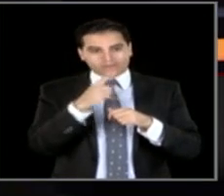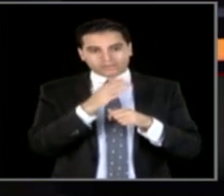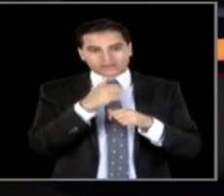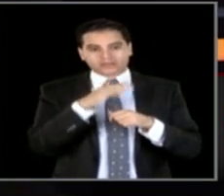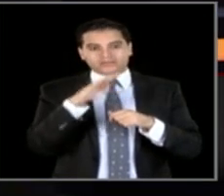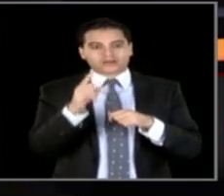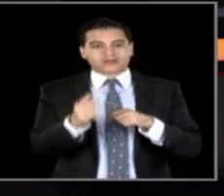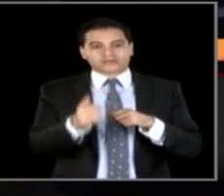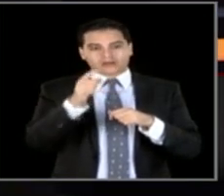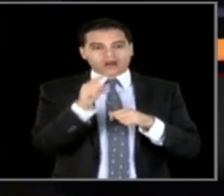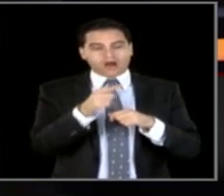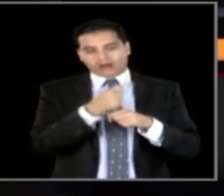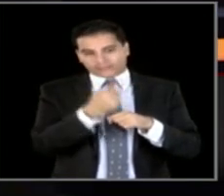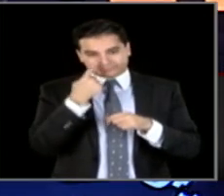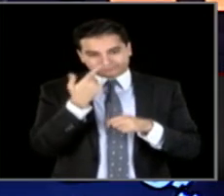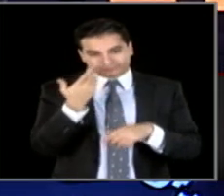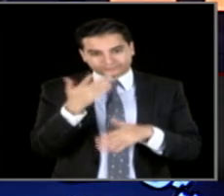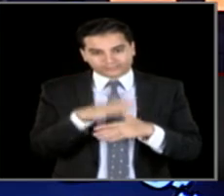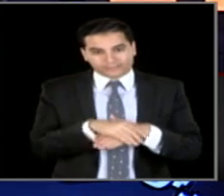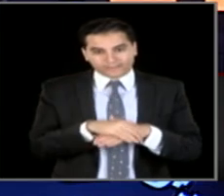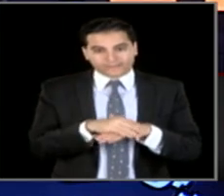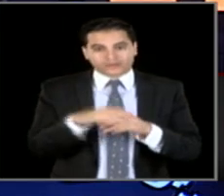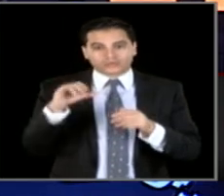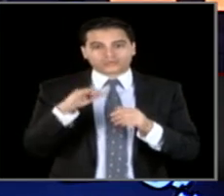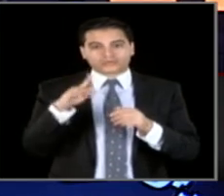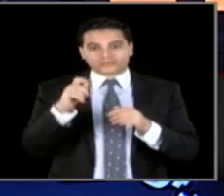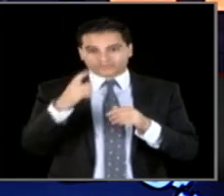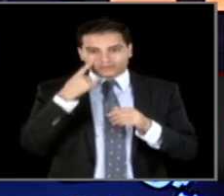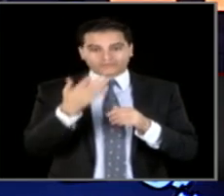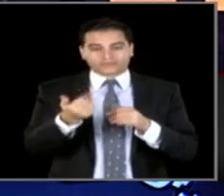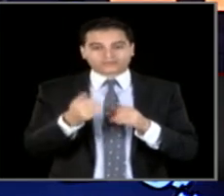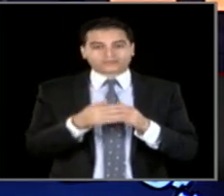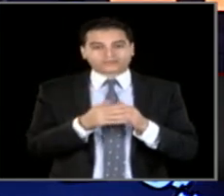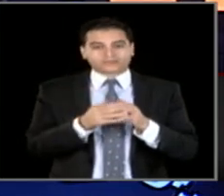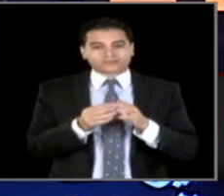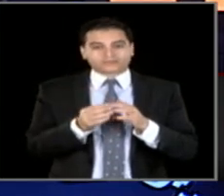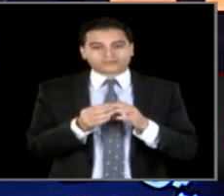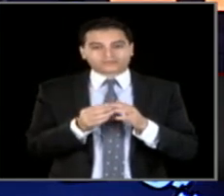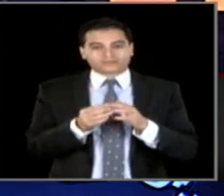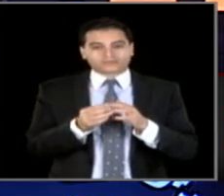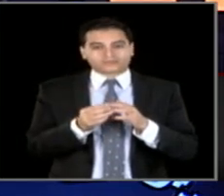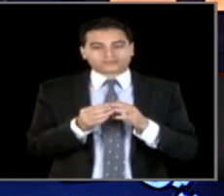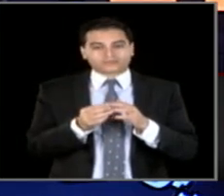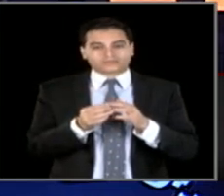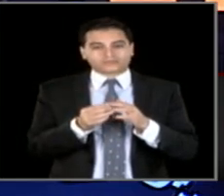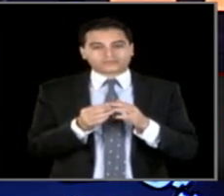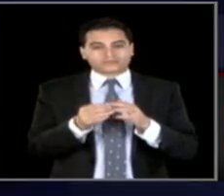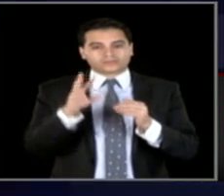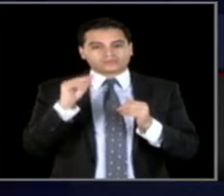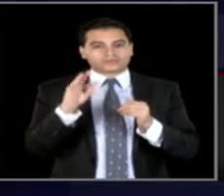إسراء. طبعاً بص، موجود يعني. يوسف اتفضل إجابتك. هقول هشام